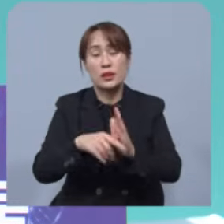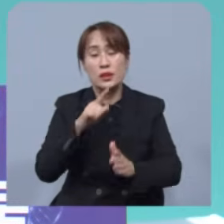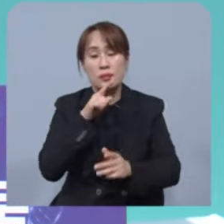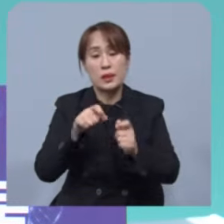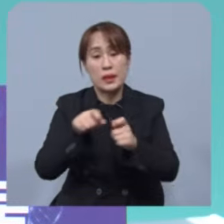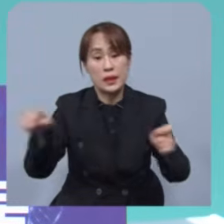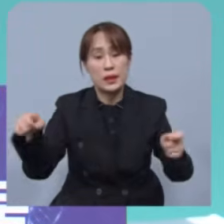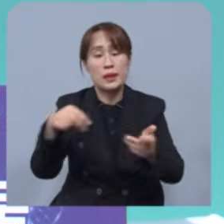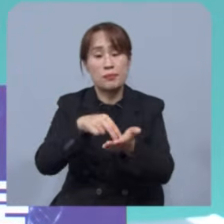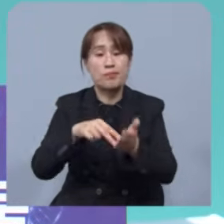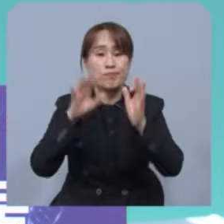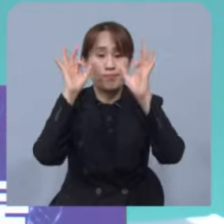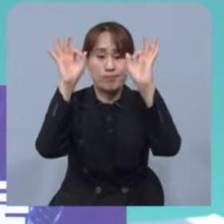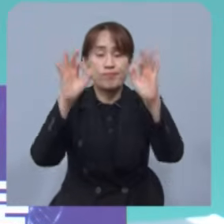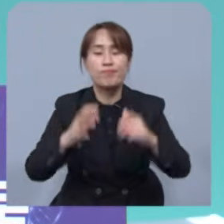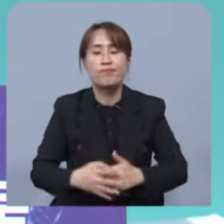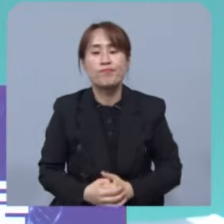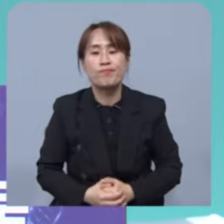길게 보고